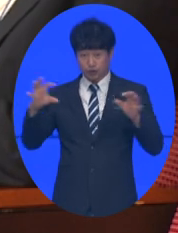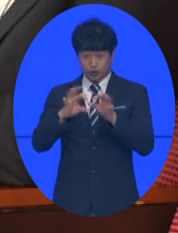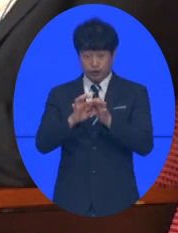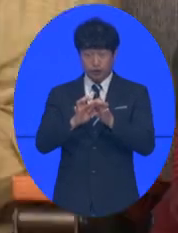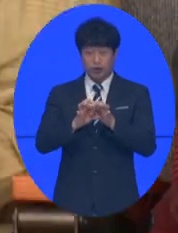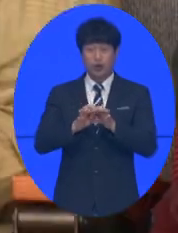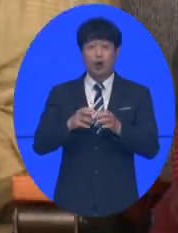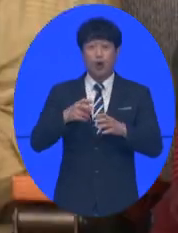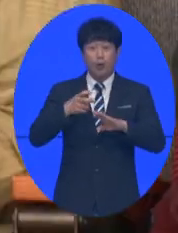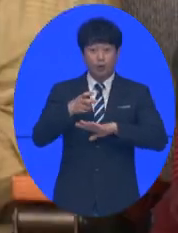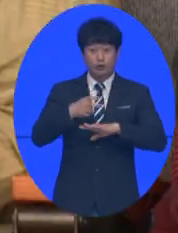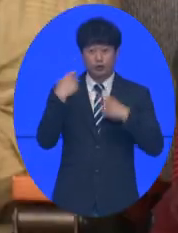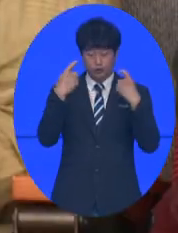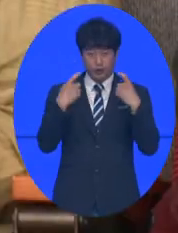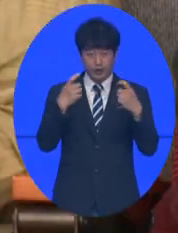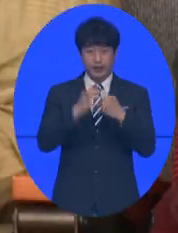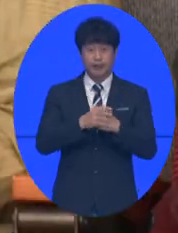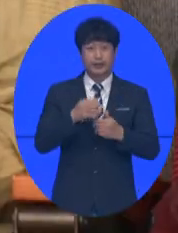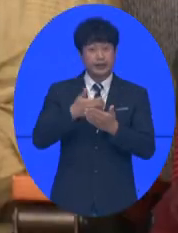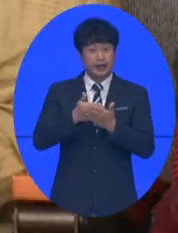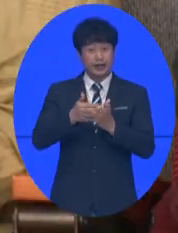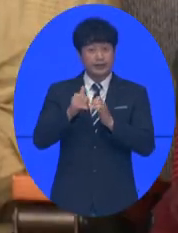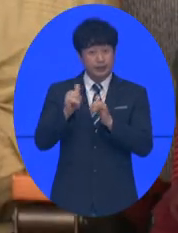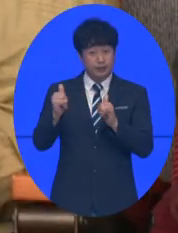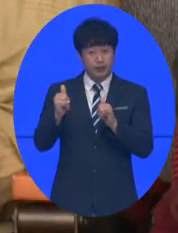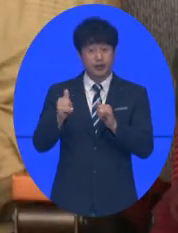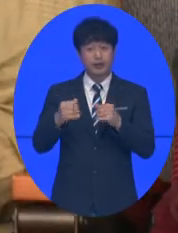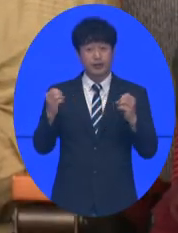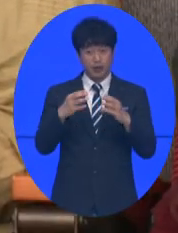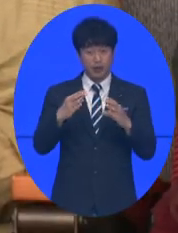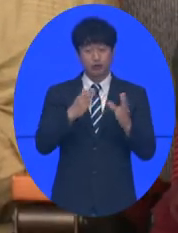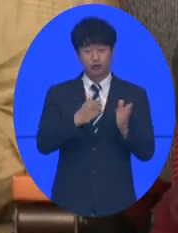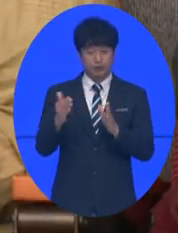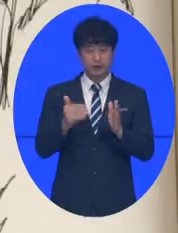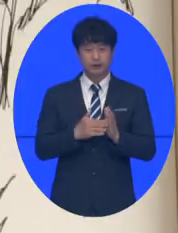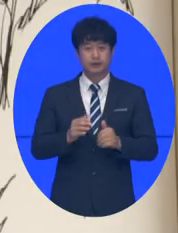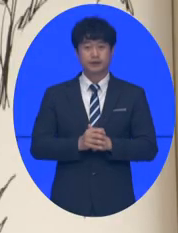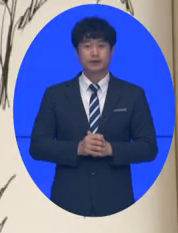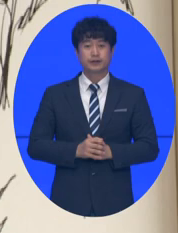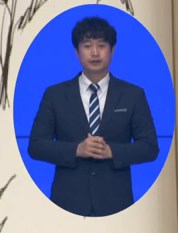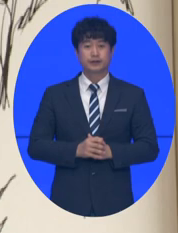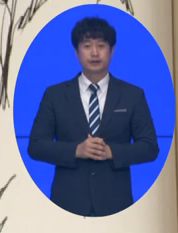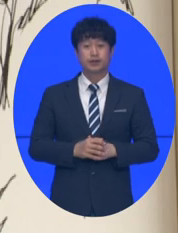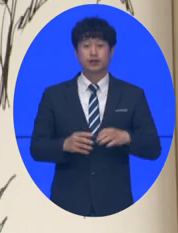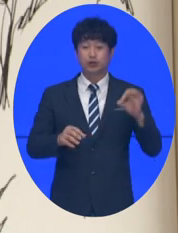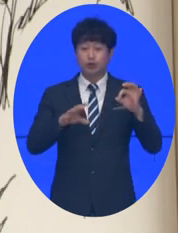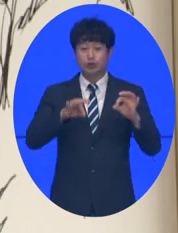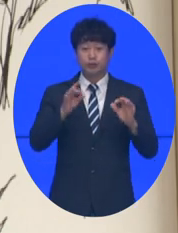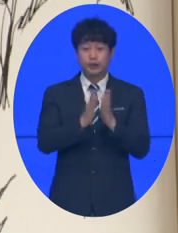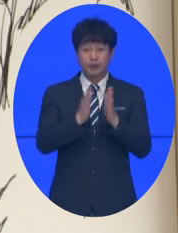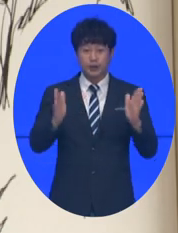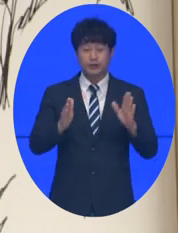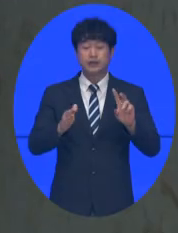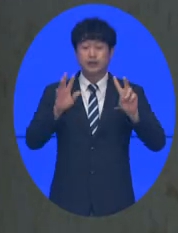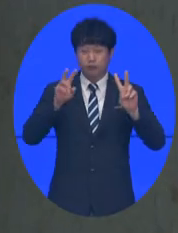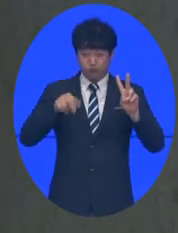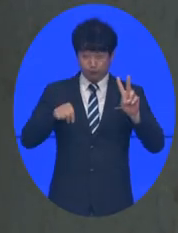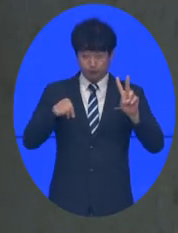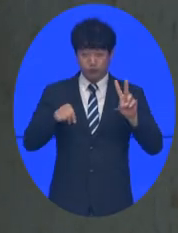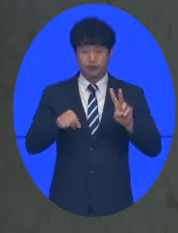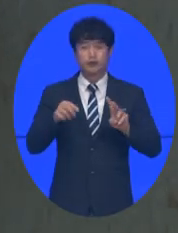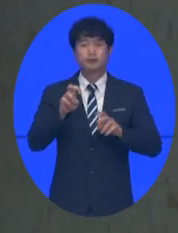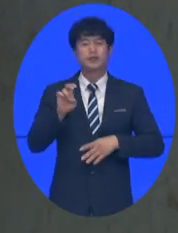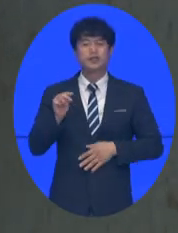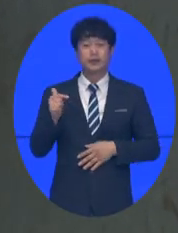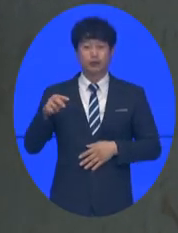평화관광 전시해설 버스 투어, 작가와의 대화 등이 마련되어 있습니다. 10월 초부터 시작되는 2부 전시는